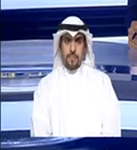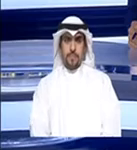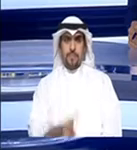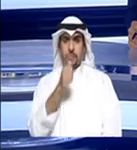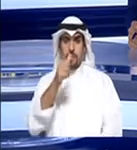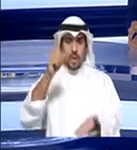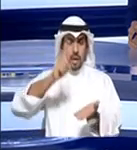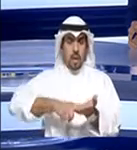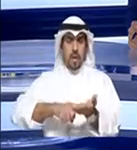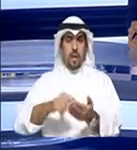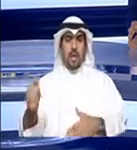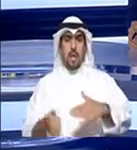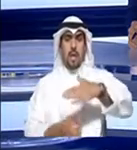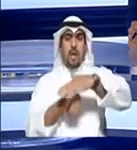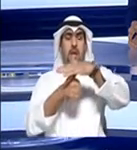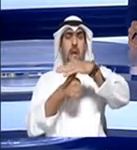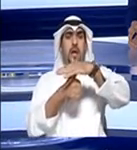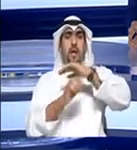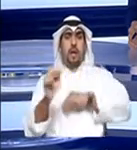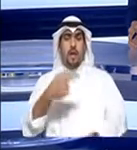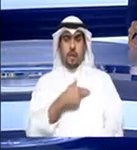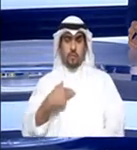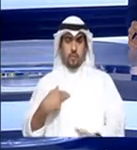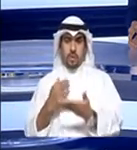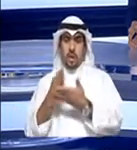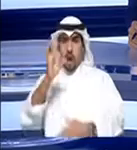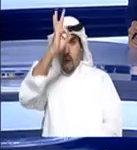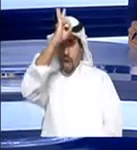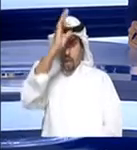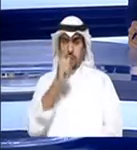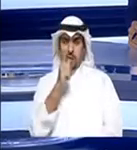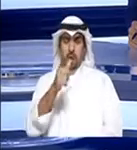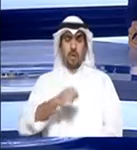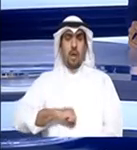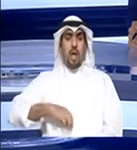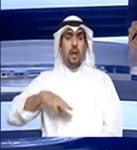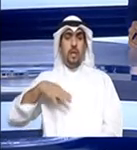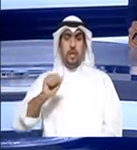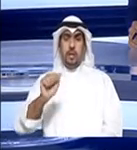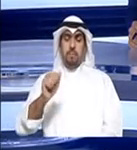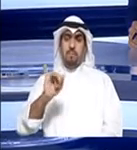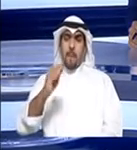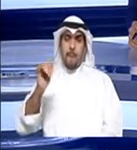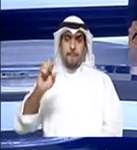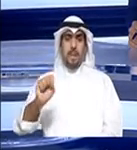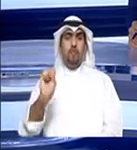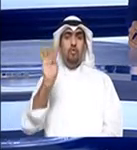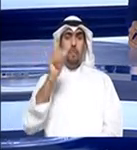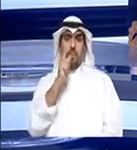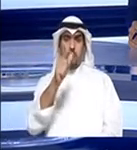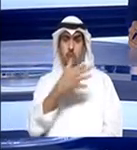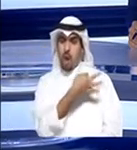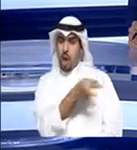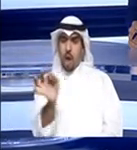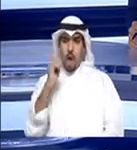أكد نائب رئيس مجلس الوزراء ووزير الداخلية الشيخ محمد الخالد الحمد الصباح حرص وزارة الداخلية على تسخير كل الوسائل